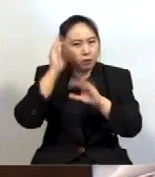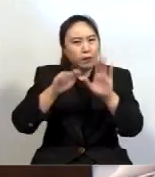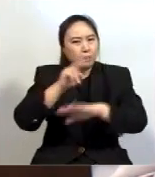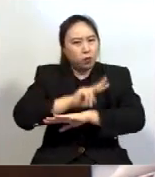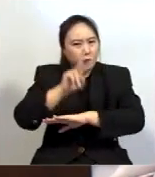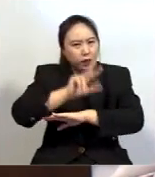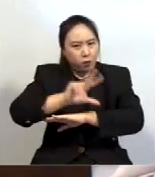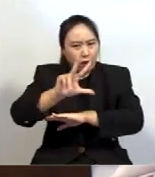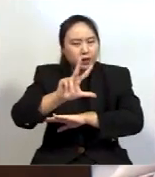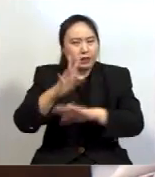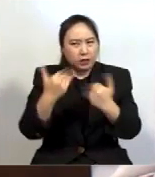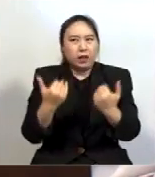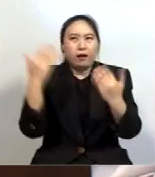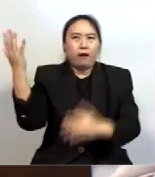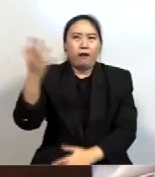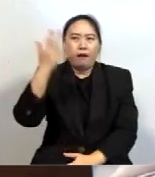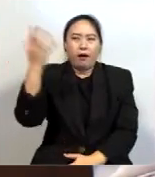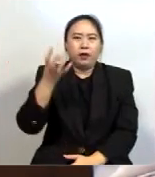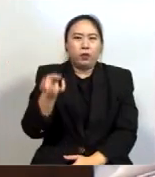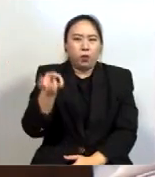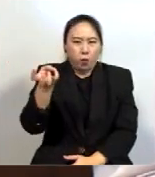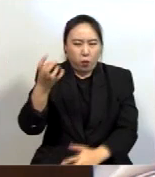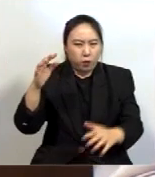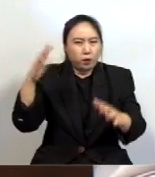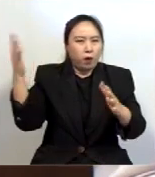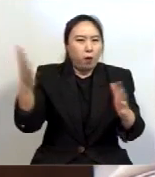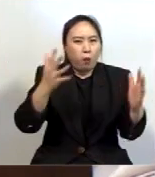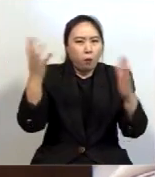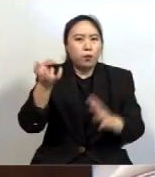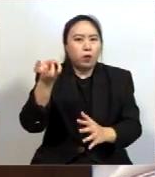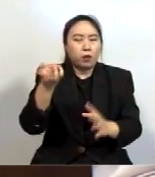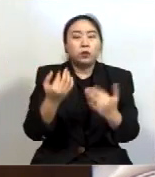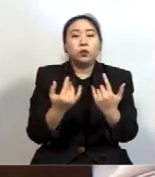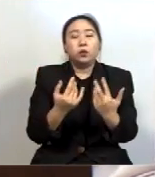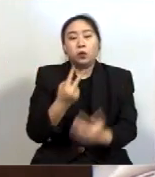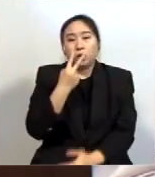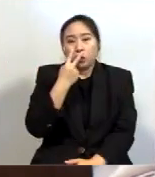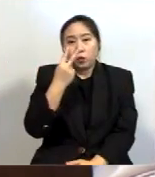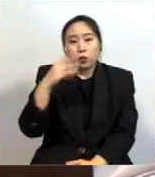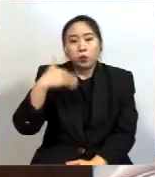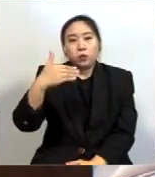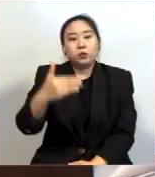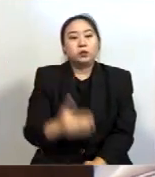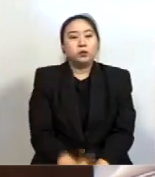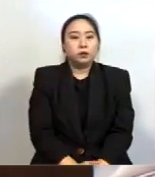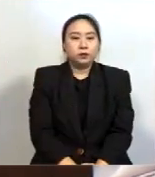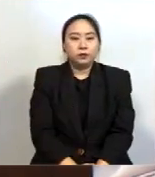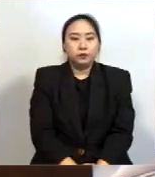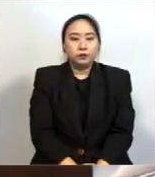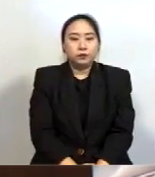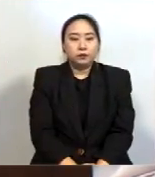จะมียังปิดอยู่แล้วก็มีความกดอากาศค่อนข้างสูงแล้วเราก็จะเฝ้าดูต่อไปในมาตรการต่อไปครับ